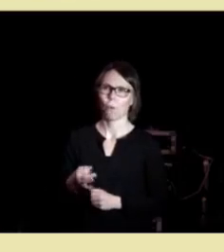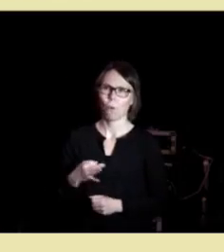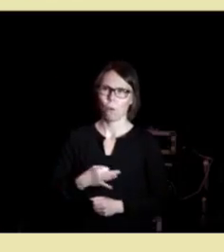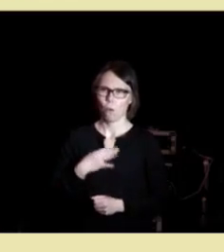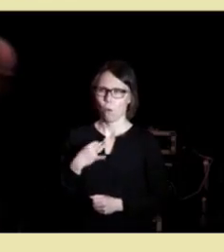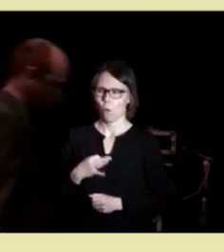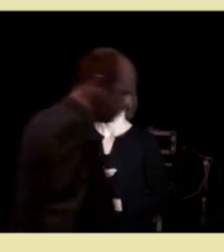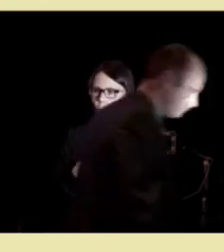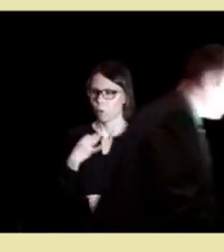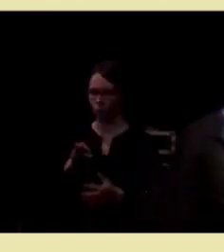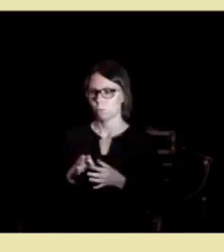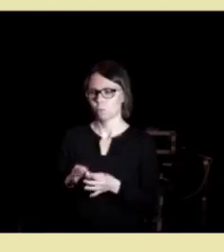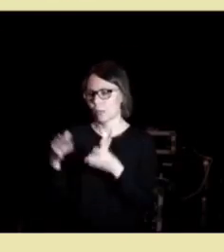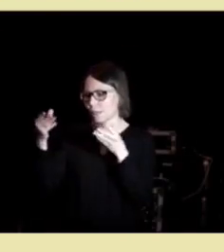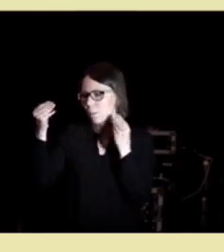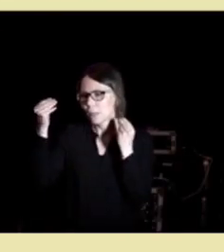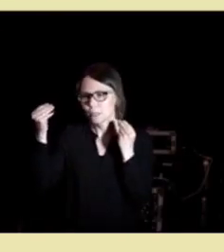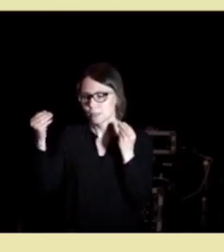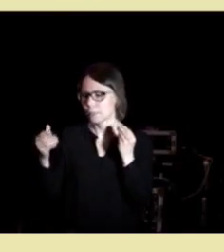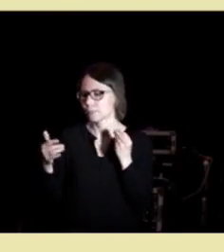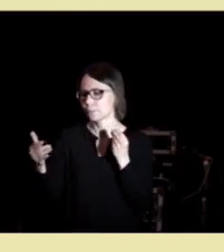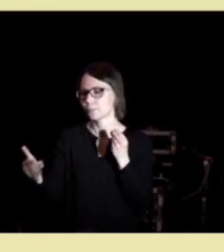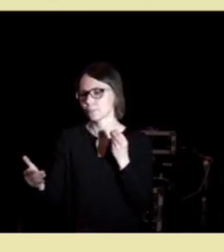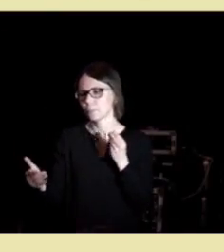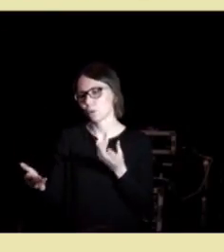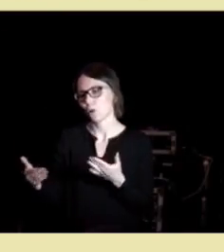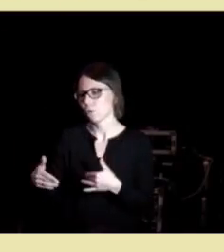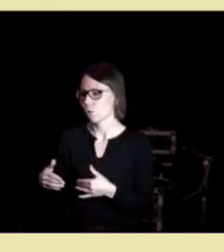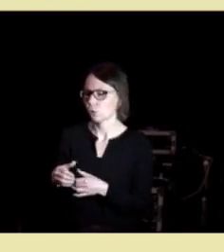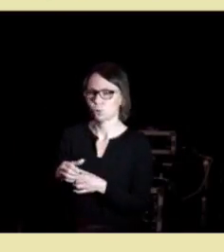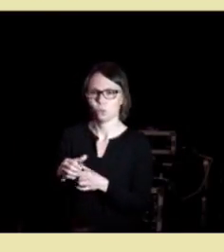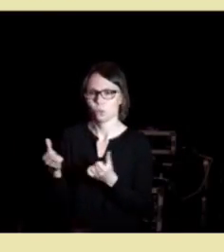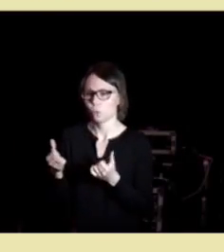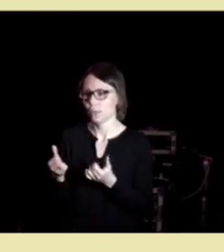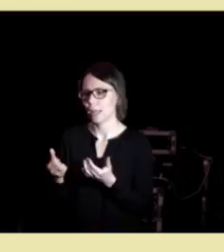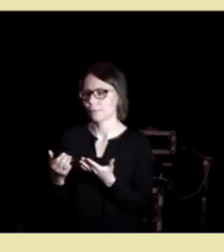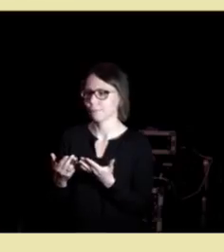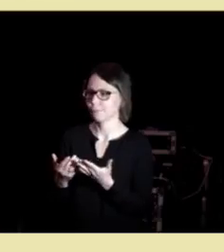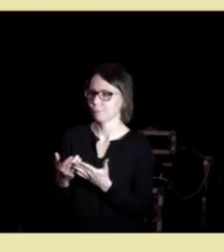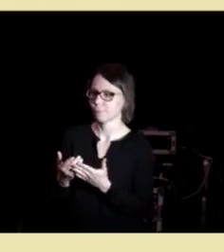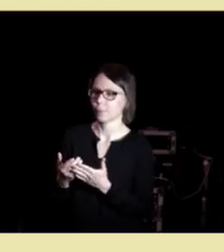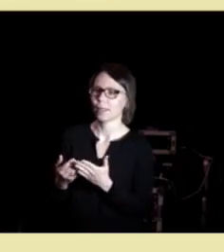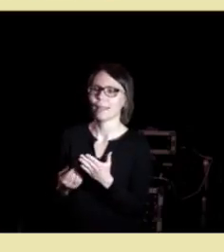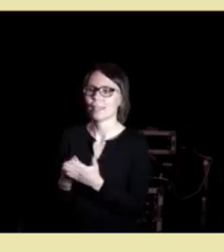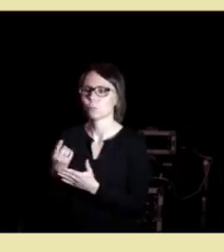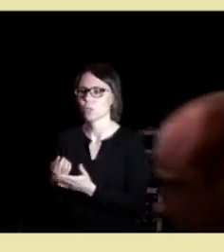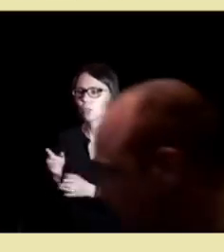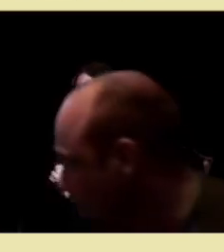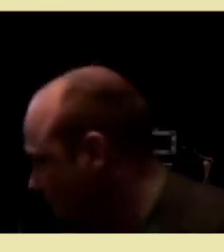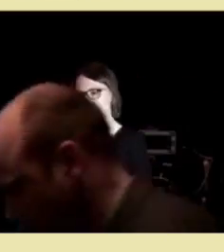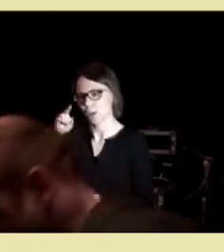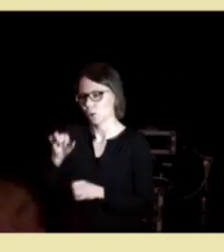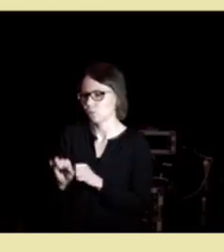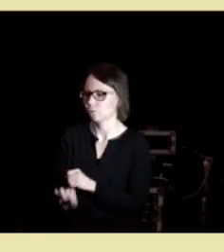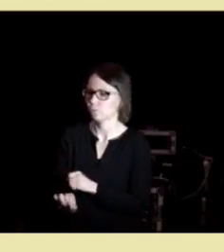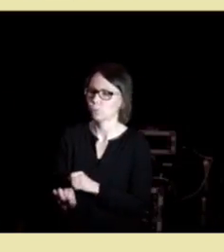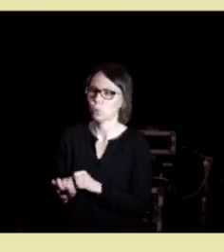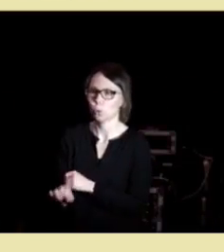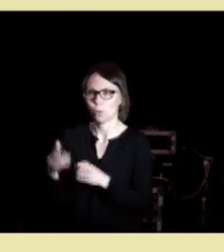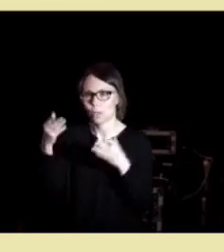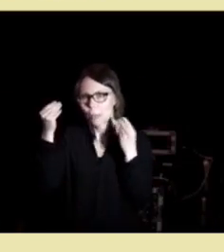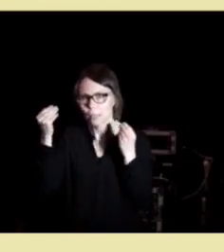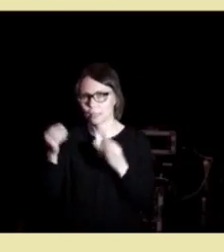jo at når det gjelder demens, at vi skal få store gjennomslag som gjør at vi kan forebygge, unngå